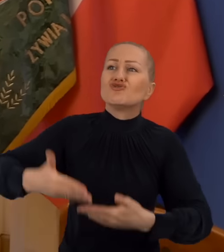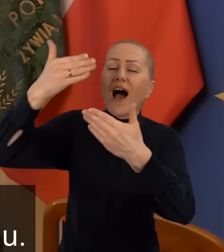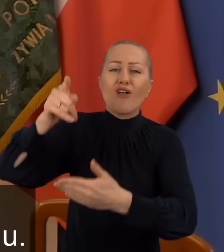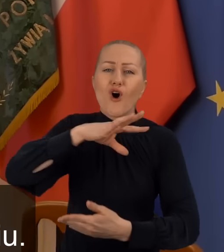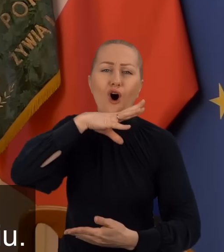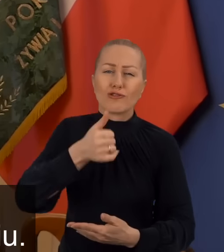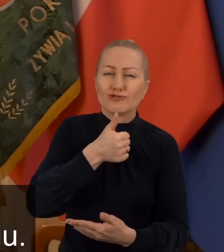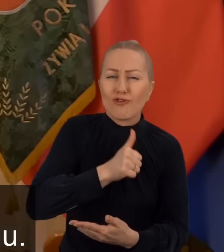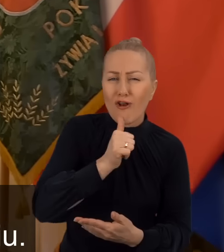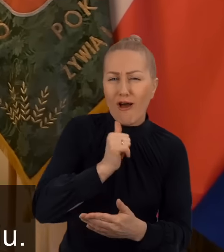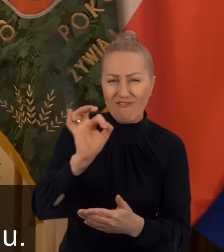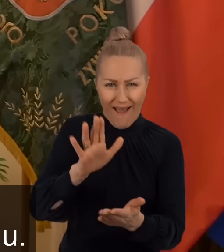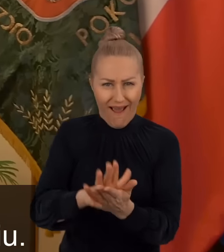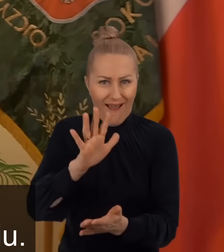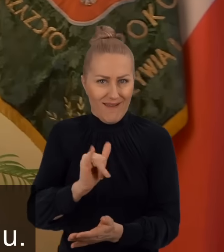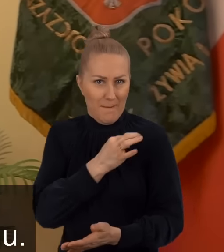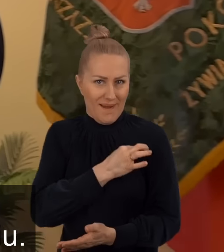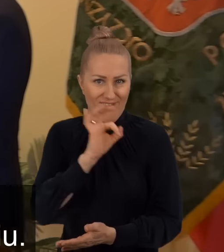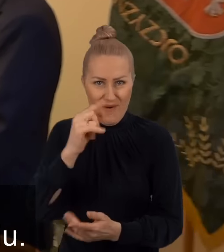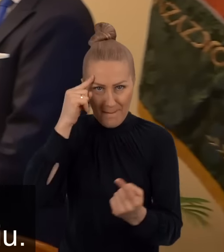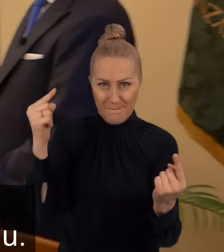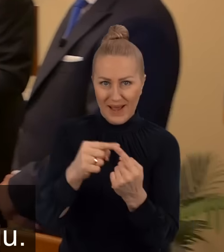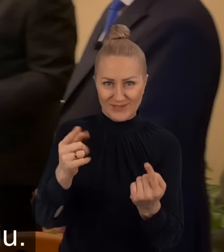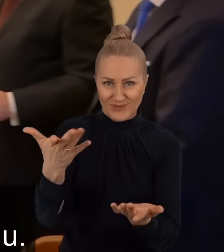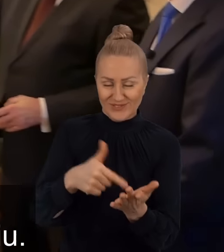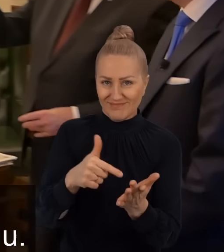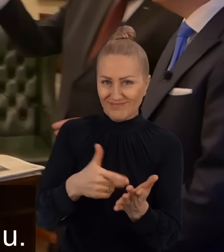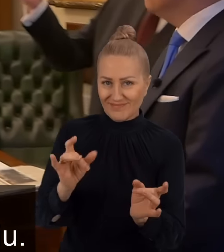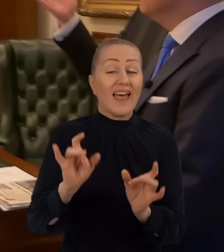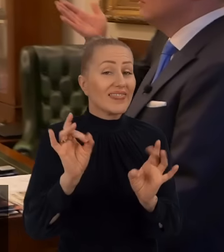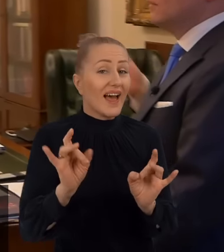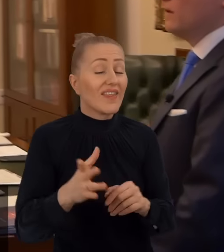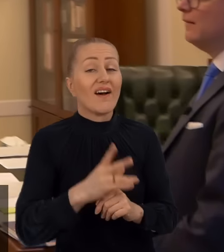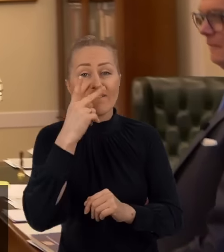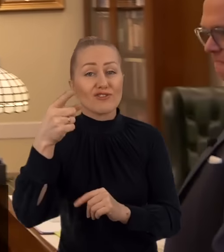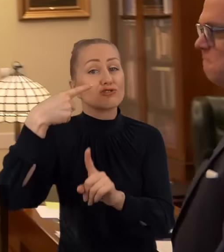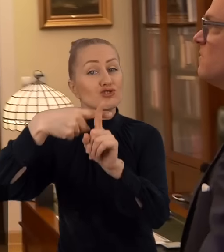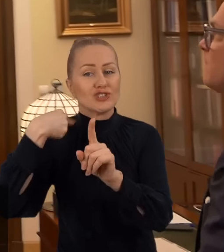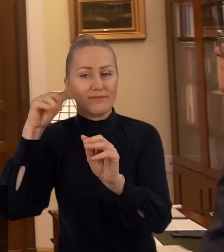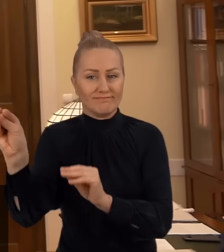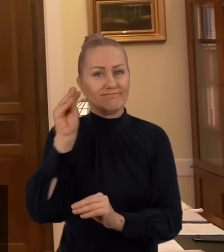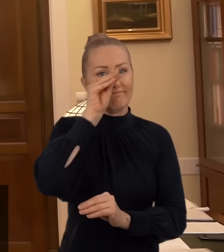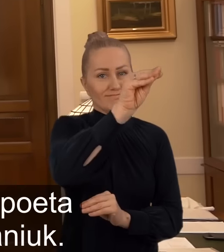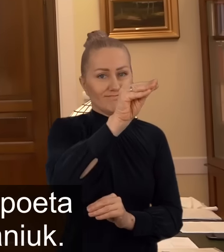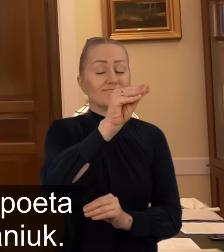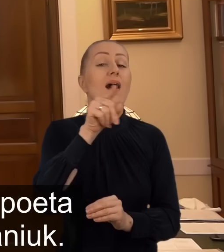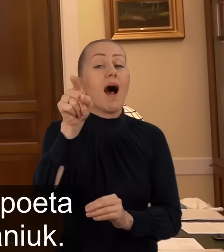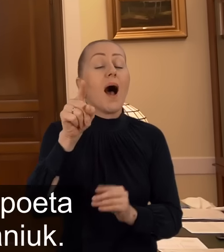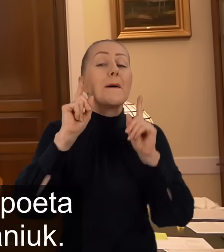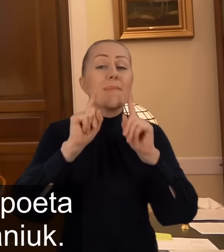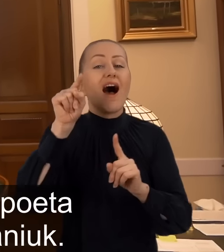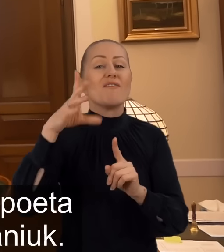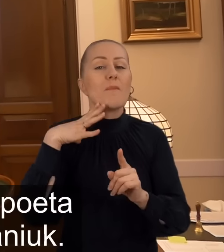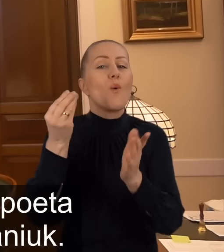takim zielonkawym, właściwym kolorowi twojego ruchu, ten odcieniu. Ten panie marszałku, powiesił tu na tej ścianie mój